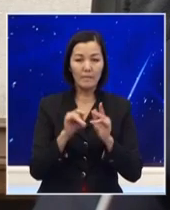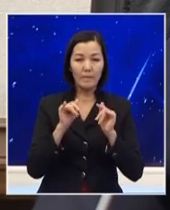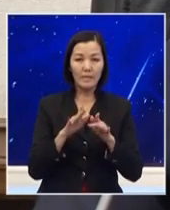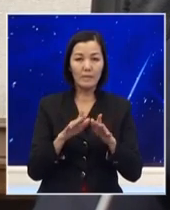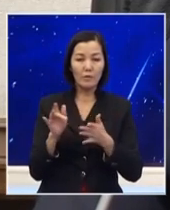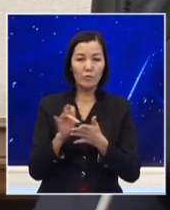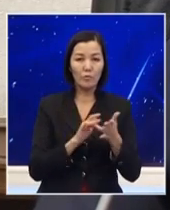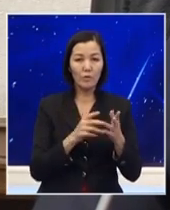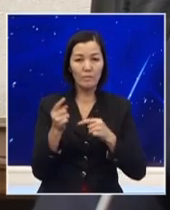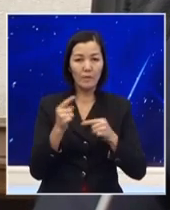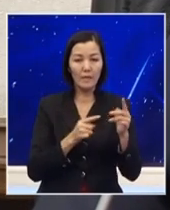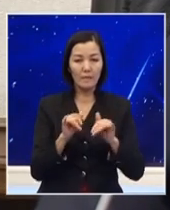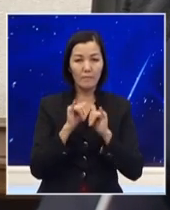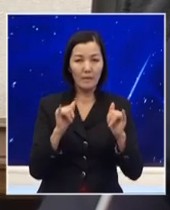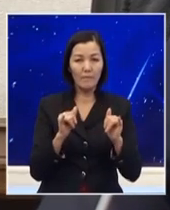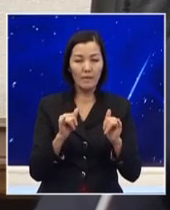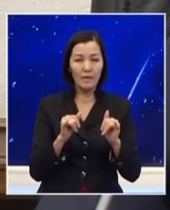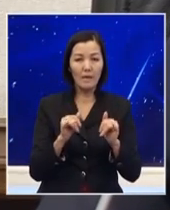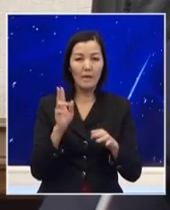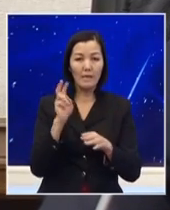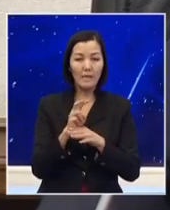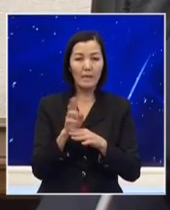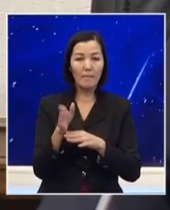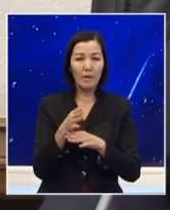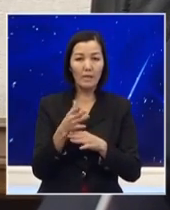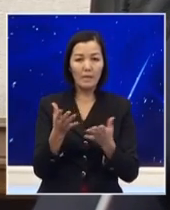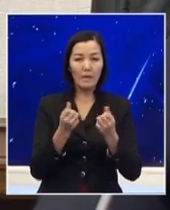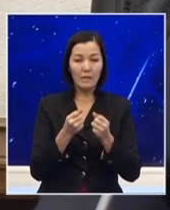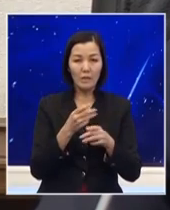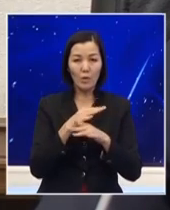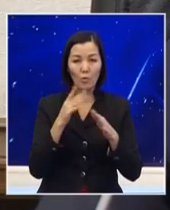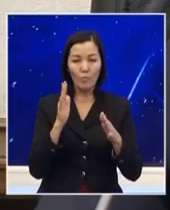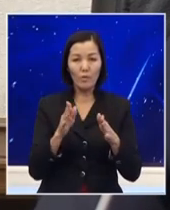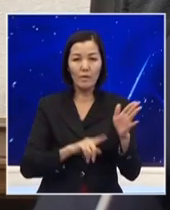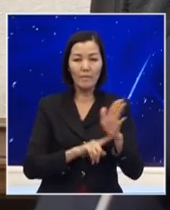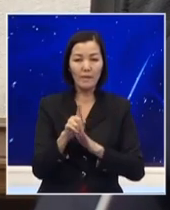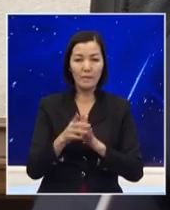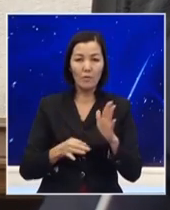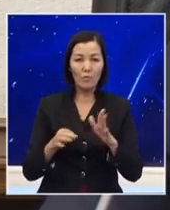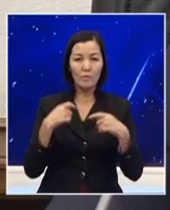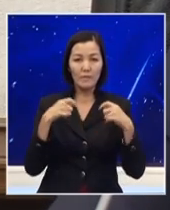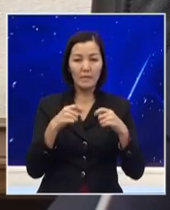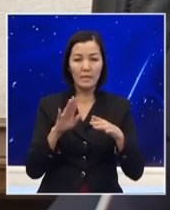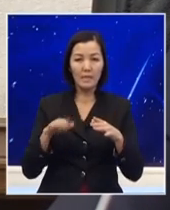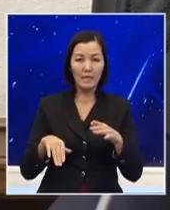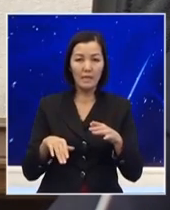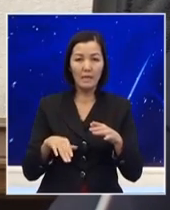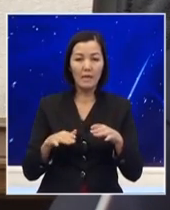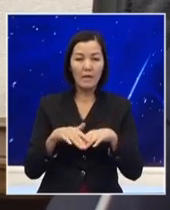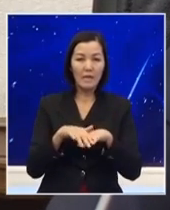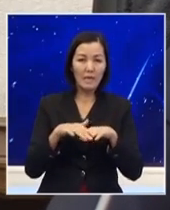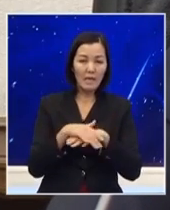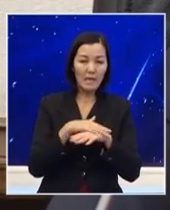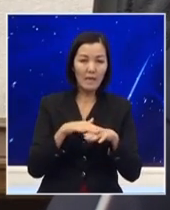мен кәсіп қатар дамиды. Келіп балықты алатындар көп болады. Алғашында облыс аумағында сатасың. Кейін ел